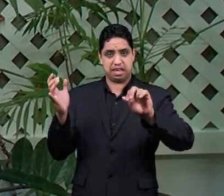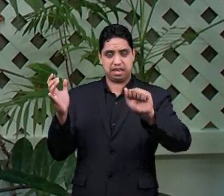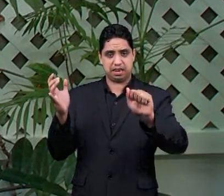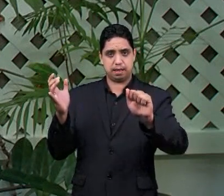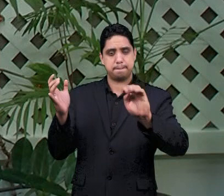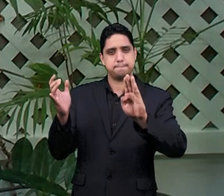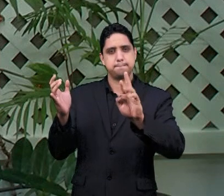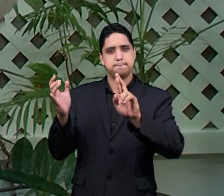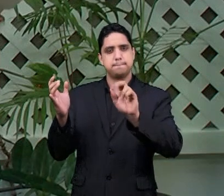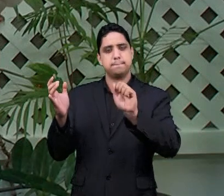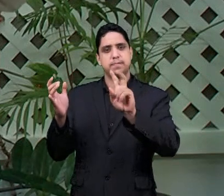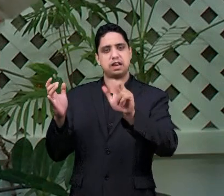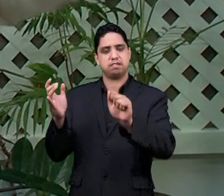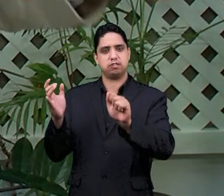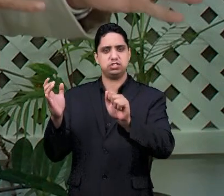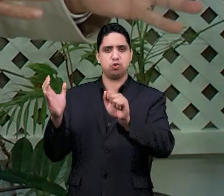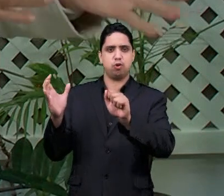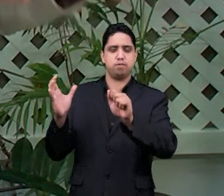figuier,